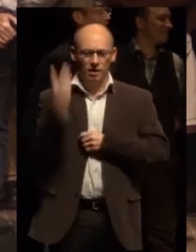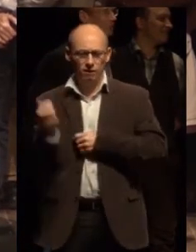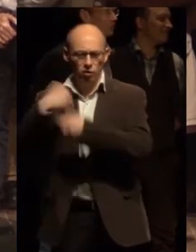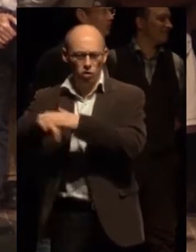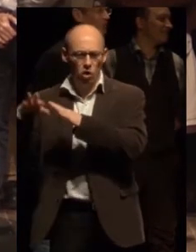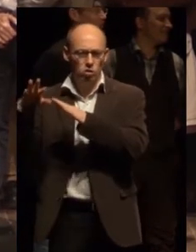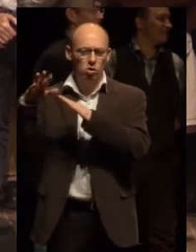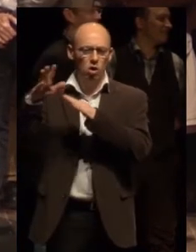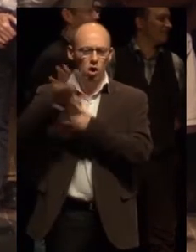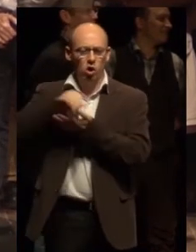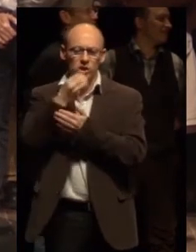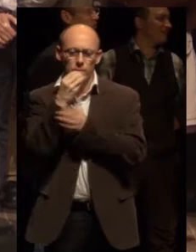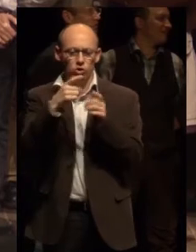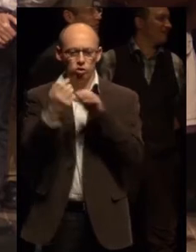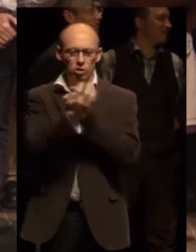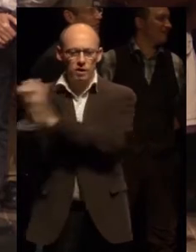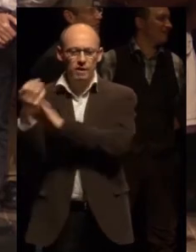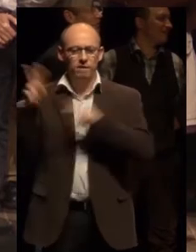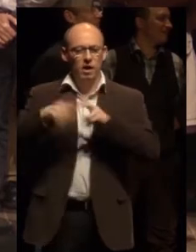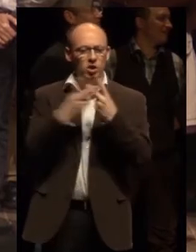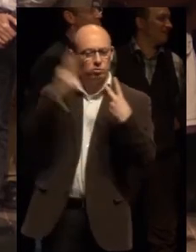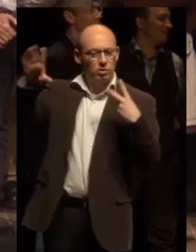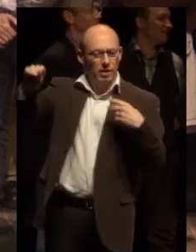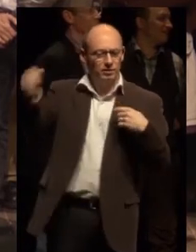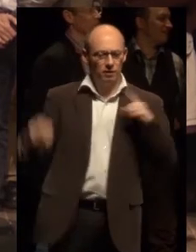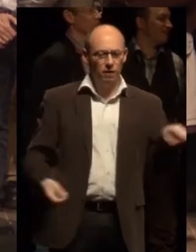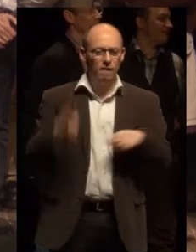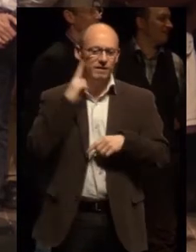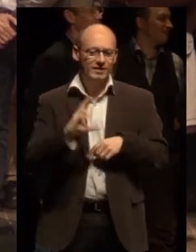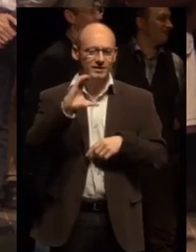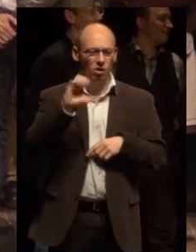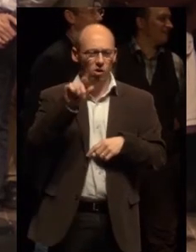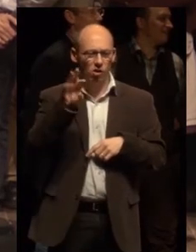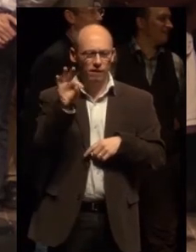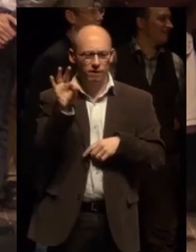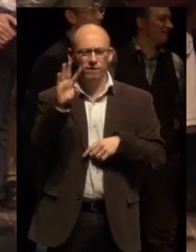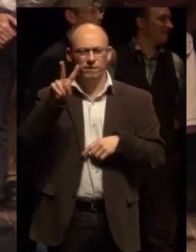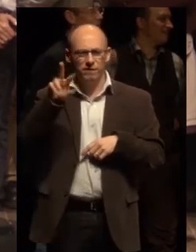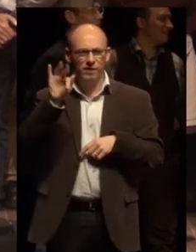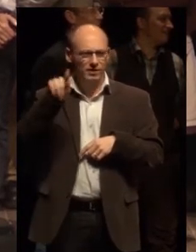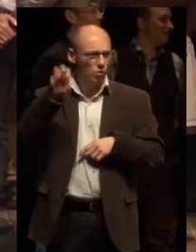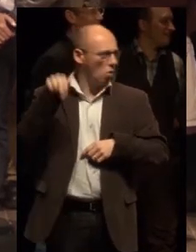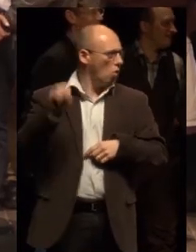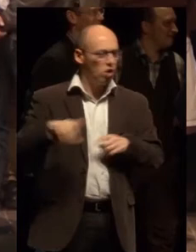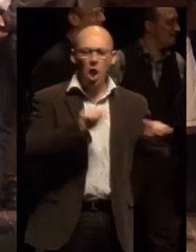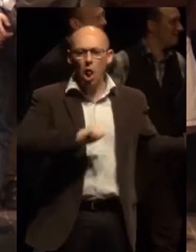une cantine dans un village pas loin d'ici. Vincent Fristo, qui est retenu. Donc Kéra Capdepont.